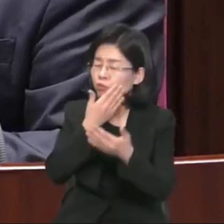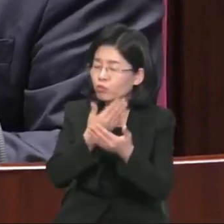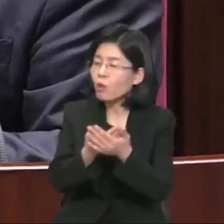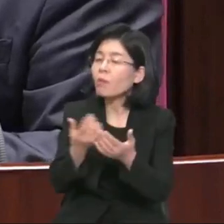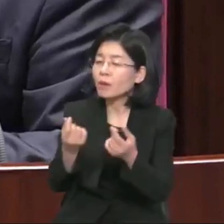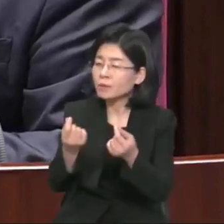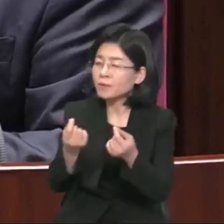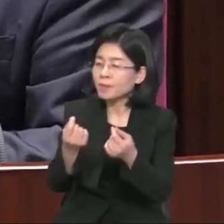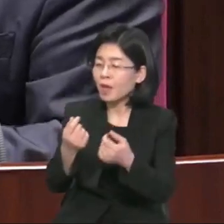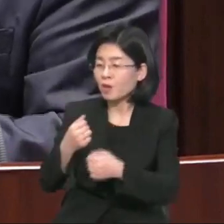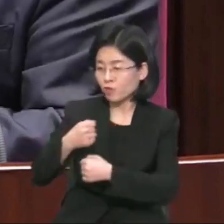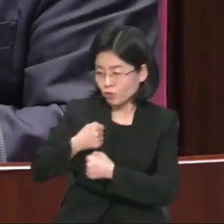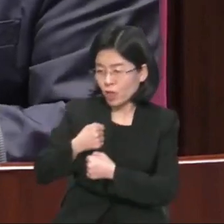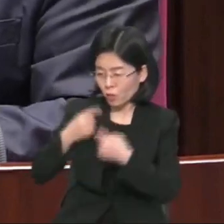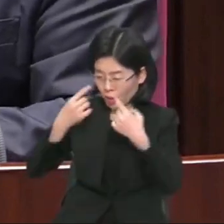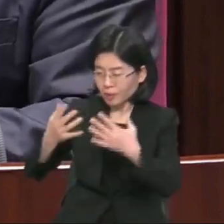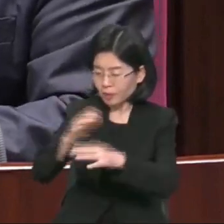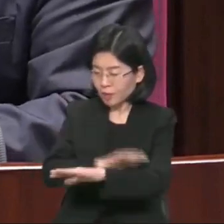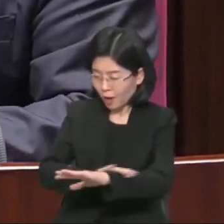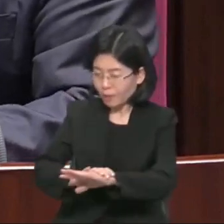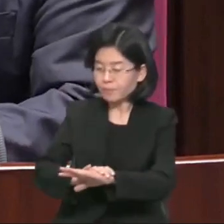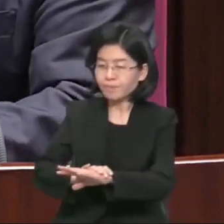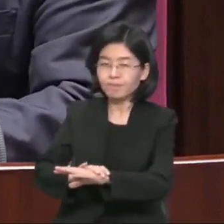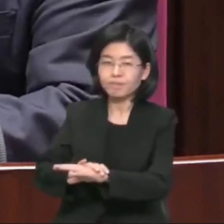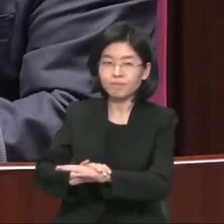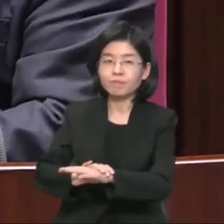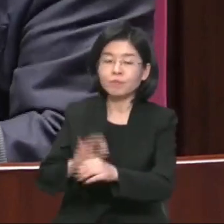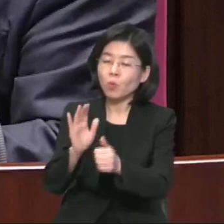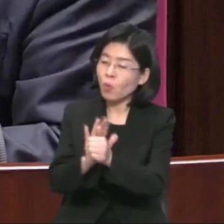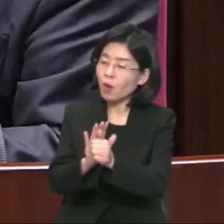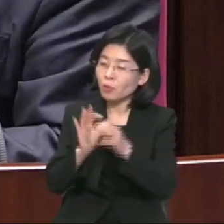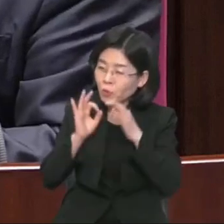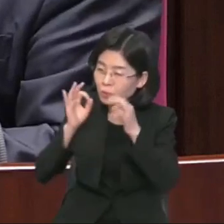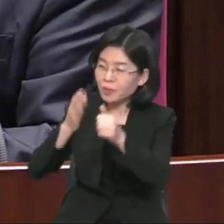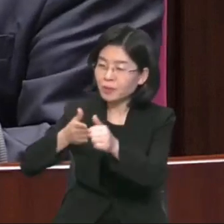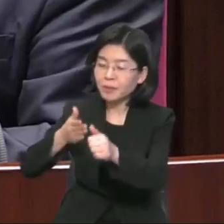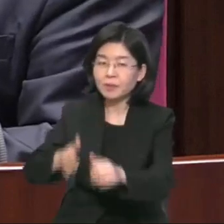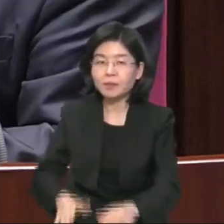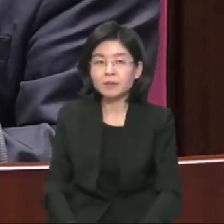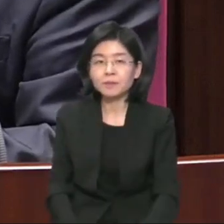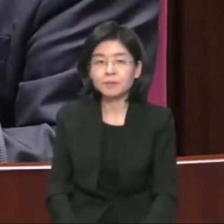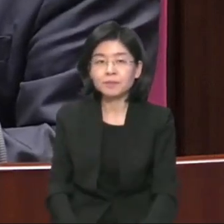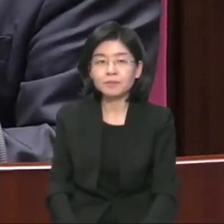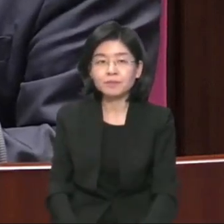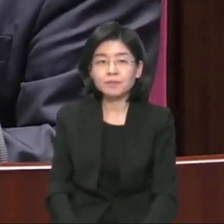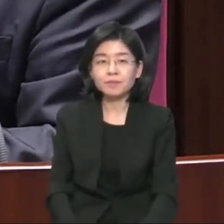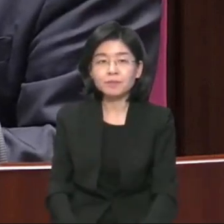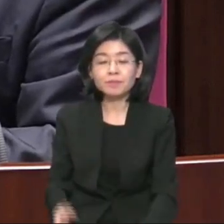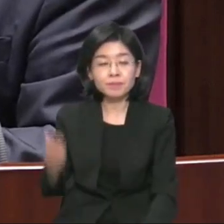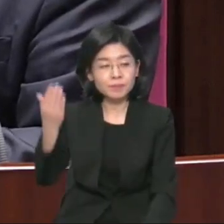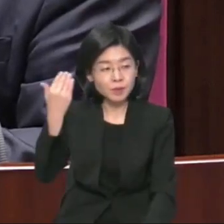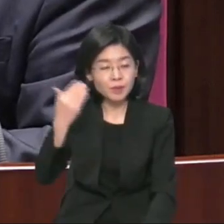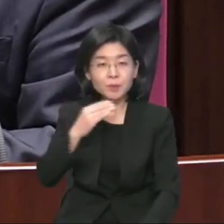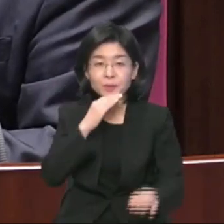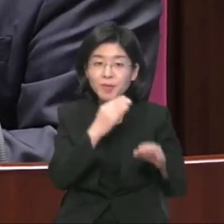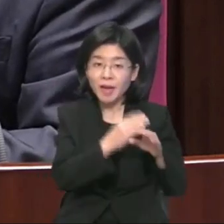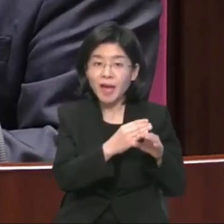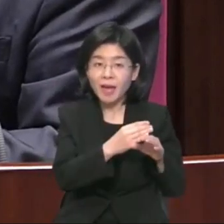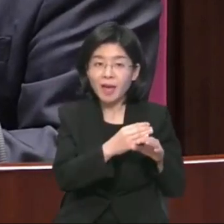중요합니다. 군에서 완전 작전이 될 수 있도록 노력해 주기 바랍니다. 네, 알겠습니다. 최근 북한의